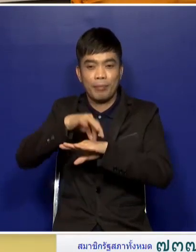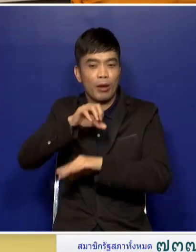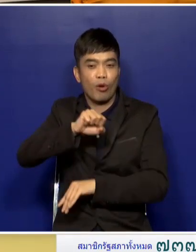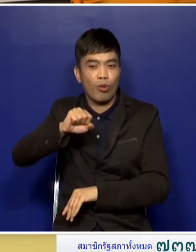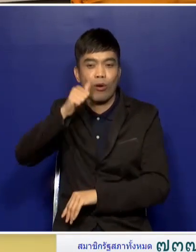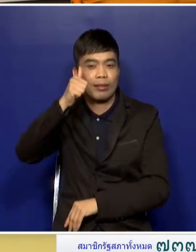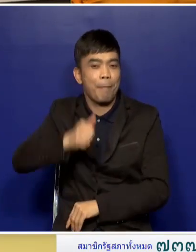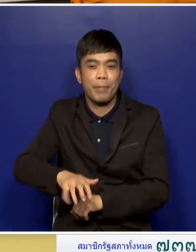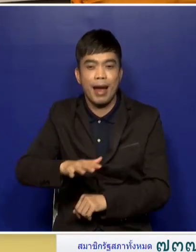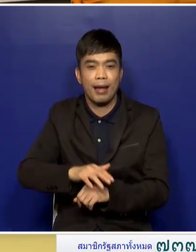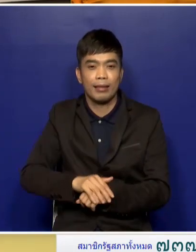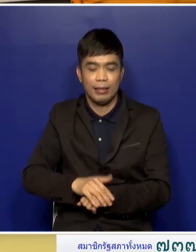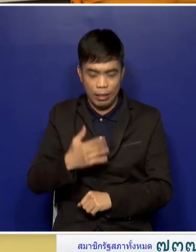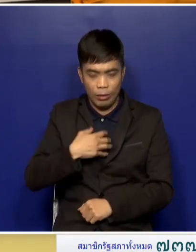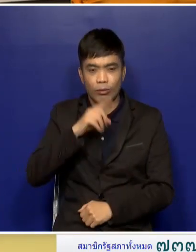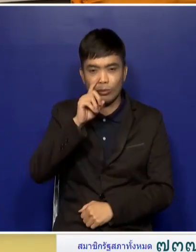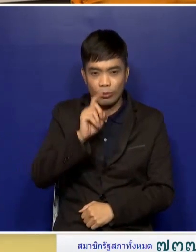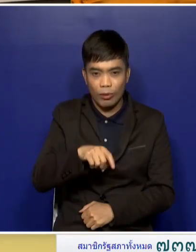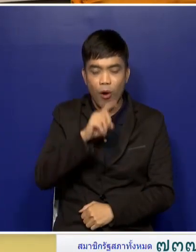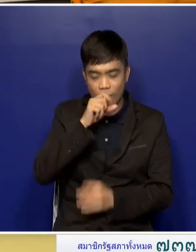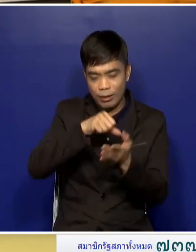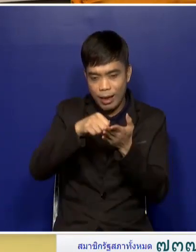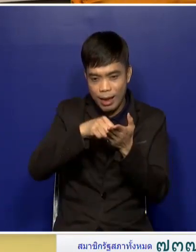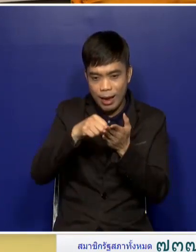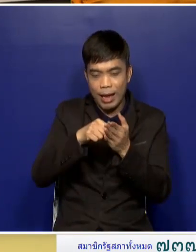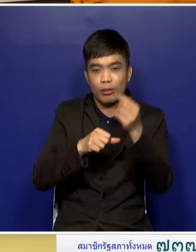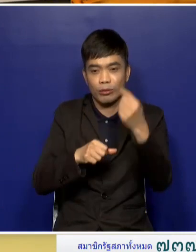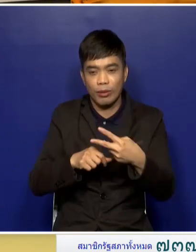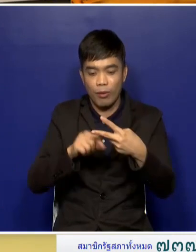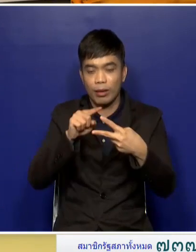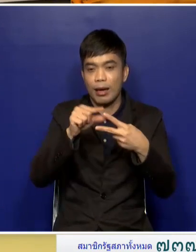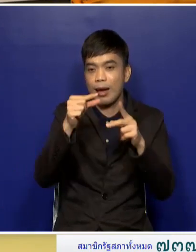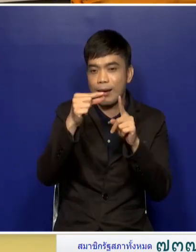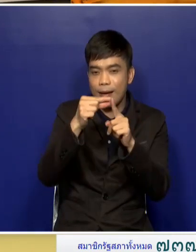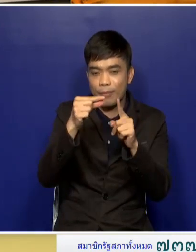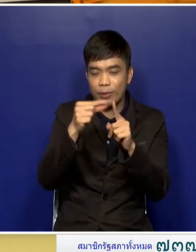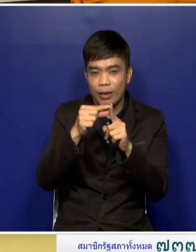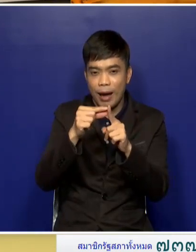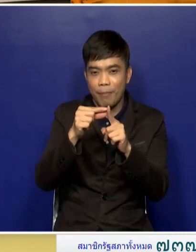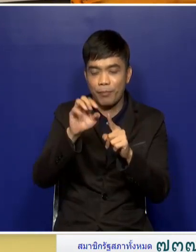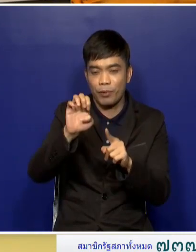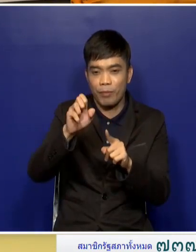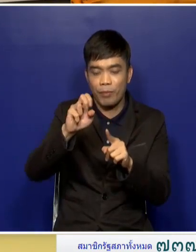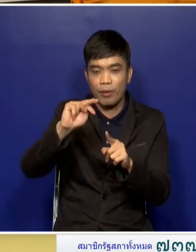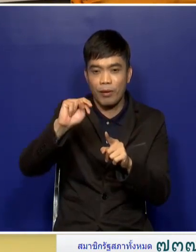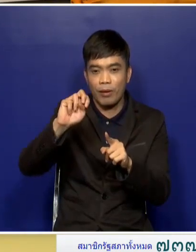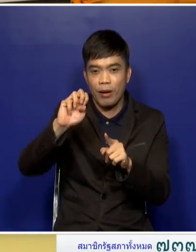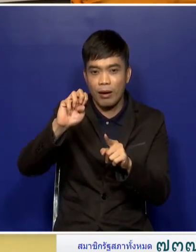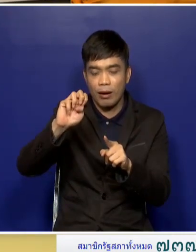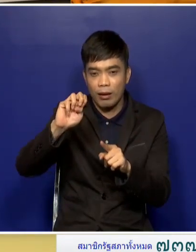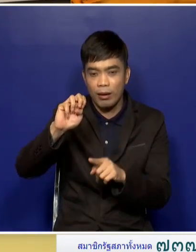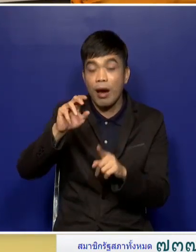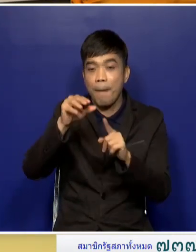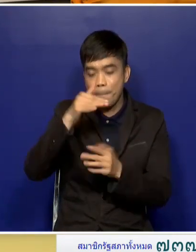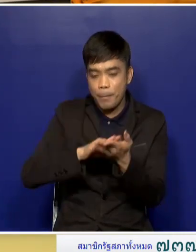ภพา ของ เรา แด ความ จิ ใจ เรอง นี้ นะครักย้ใน 2 เรื่องตัดํา ว่า ที่ พึึง ม น ใ ใละจง h Hartตาม ที่ ผม ได้ แล